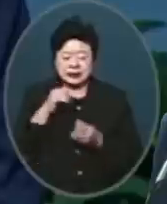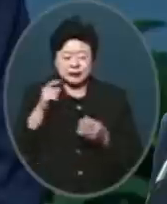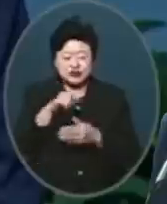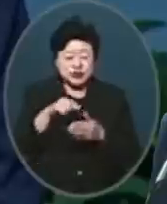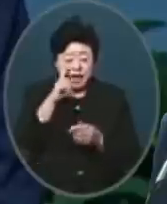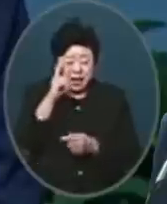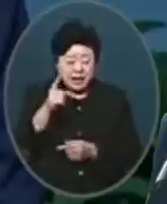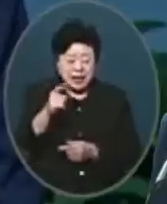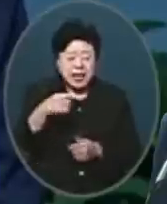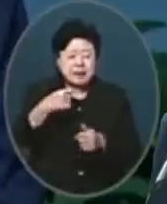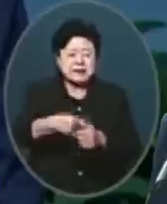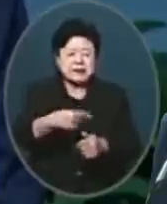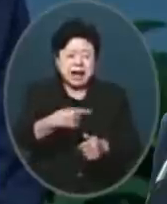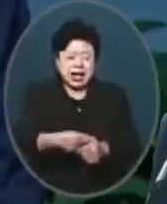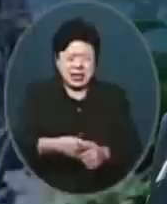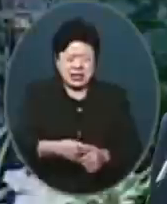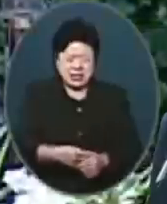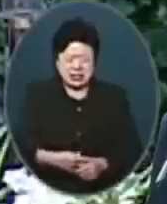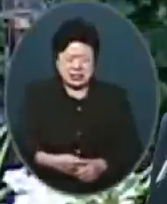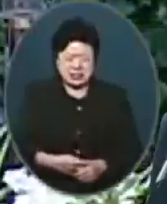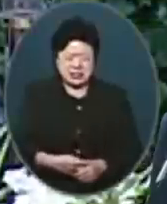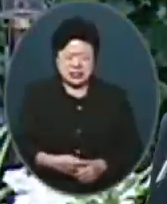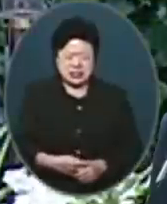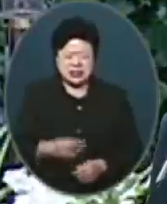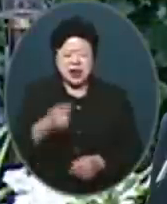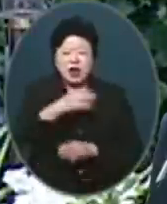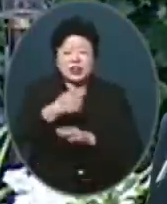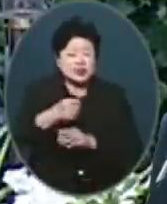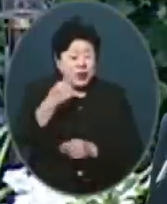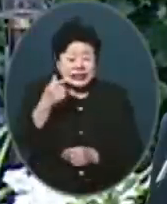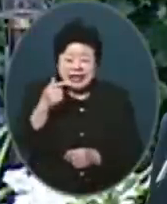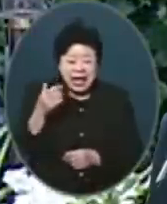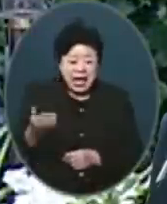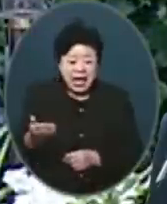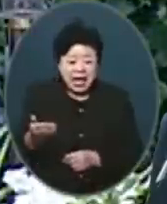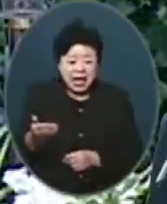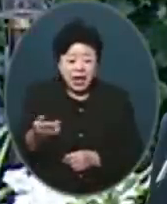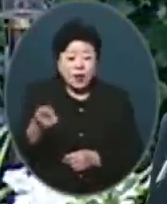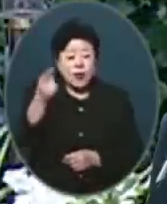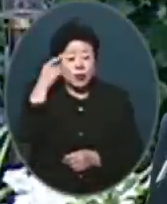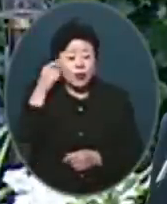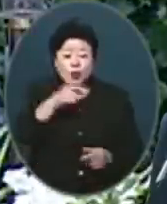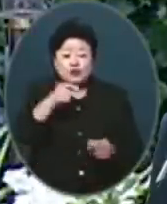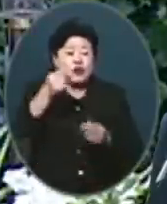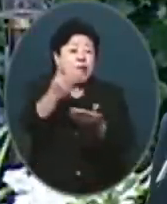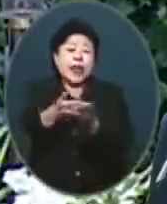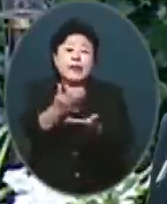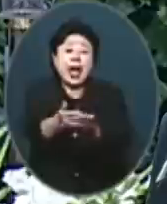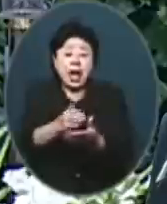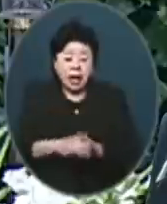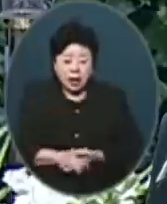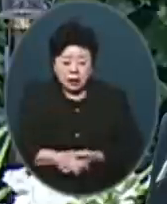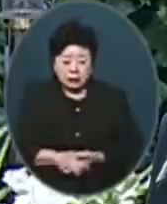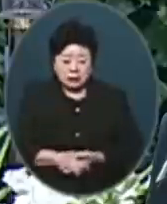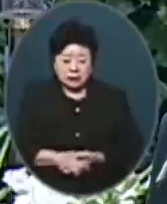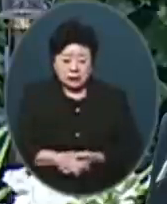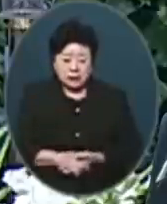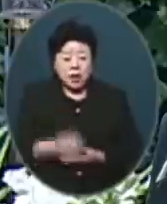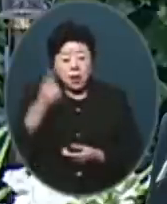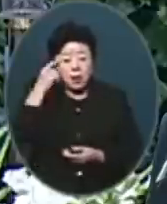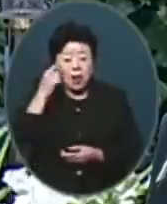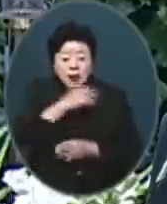하나는 비방하여 이르되 내가 그리스도가 아니냐? 너와 우리를 구원해라.